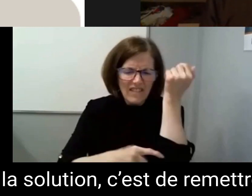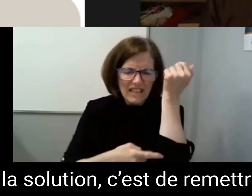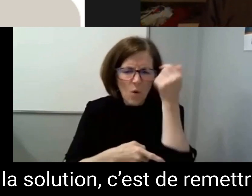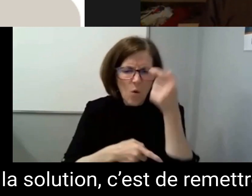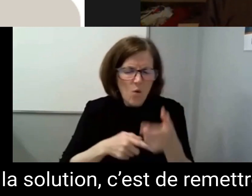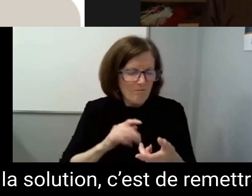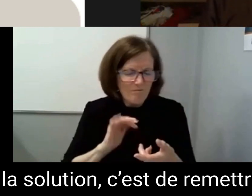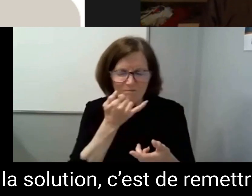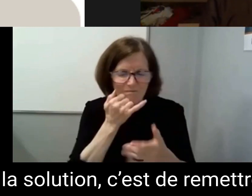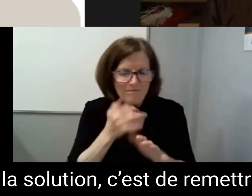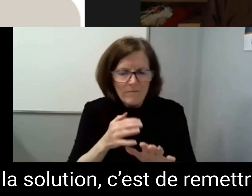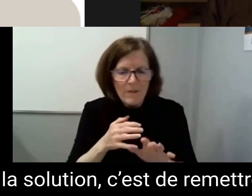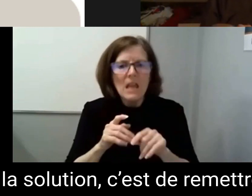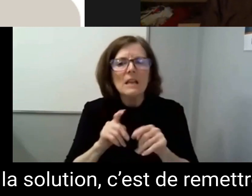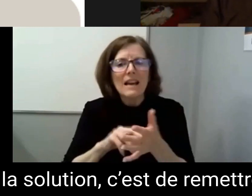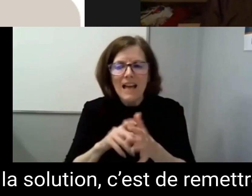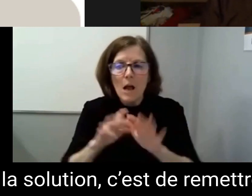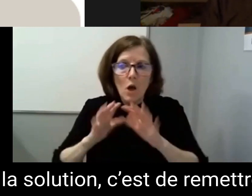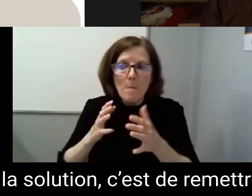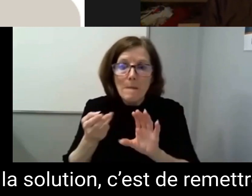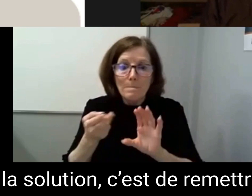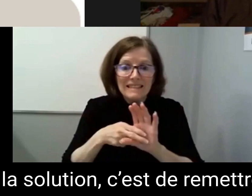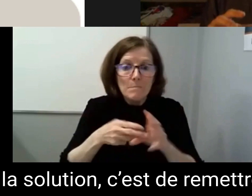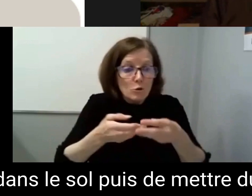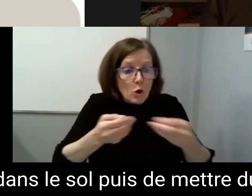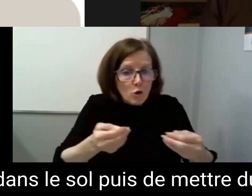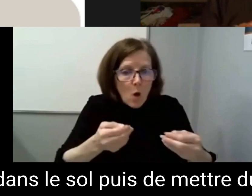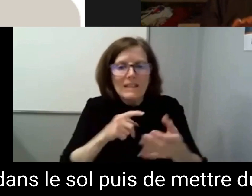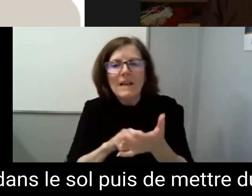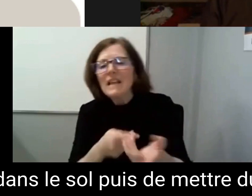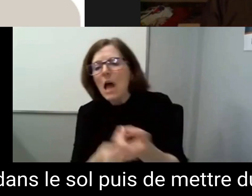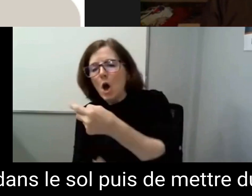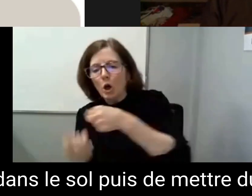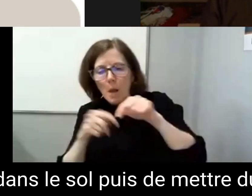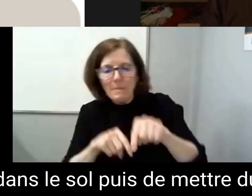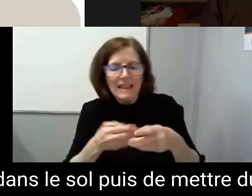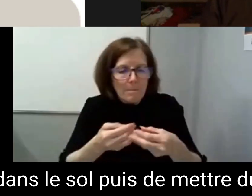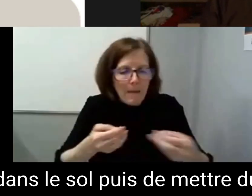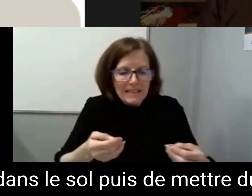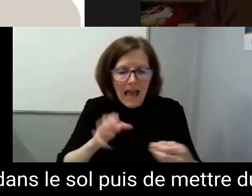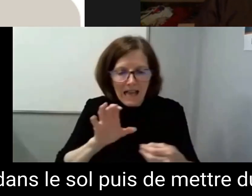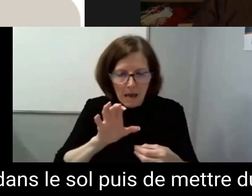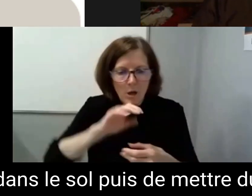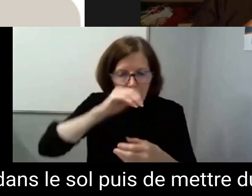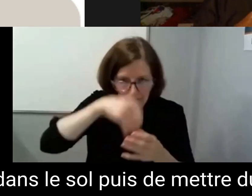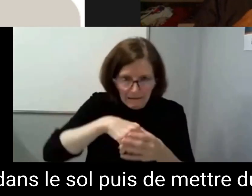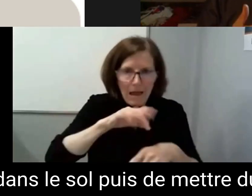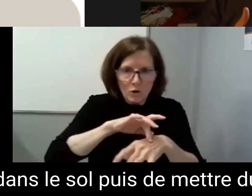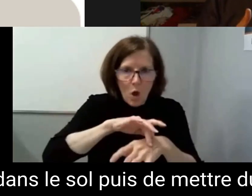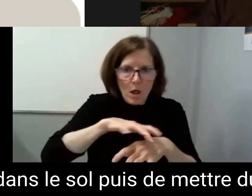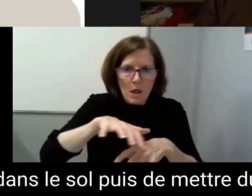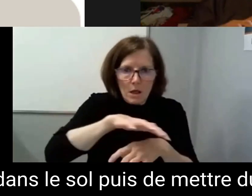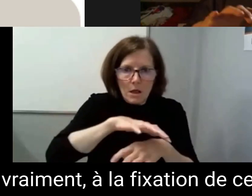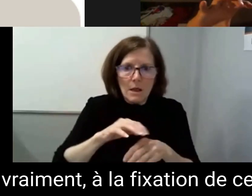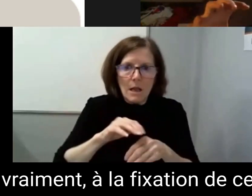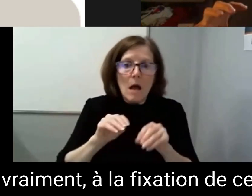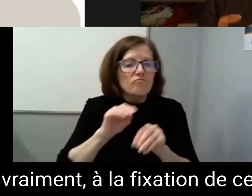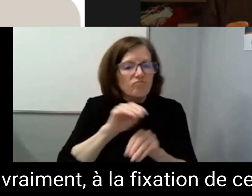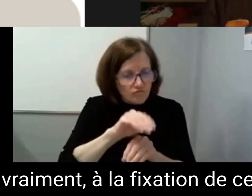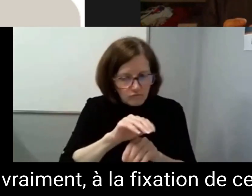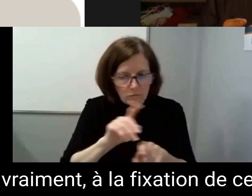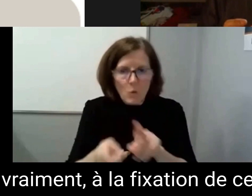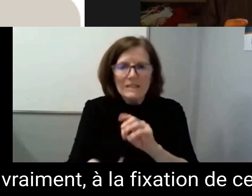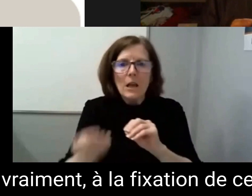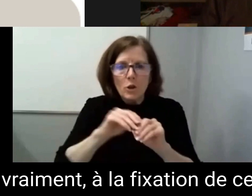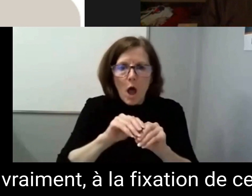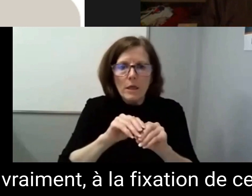ou de participer à la solution, c'est de remettre des matières carbonées dans le sol, puis de mettre du mycélium qui va participer